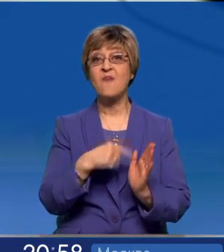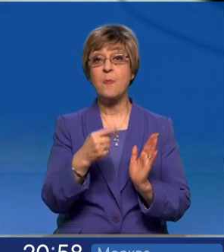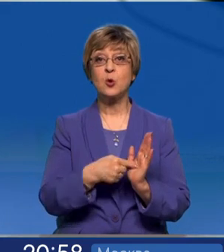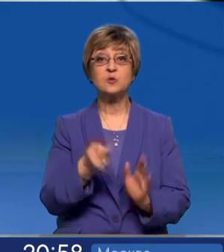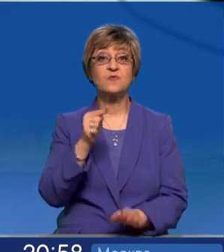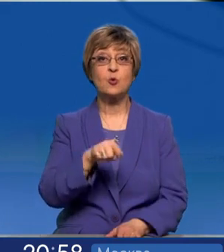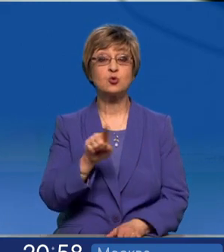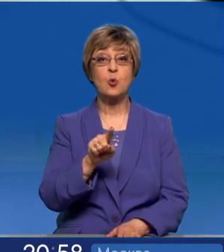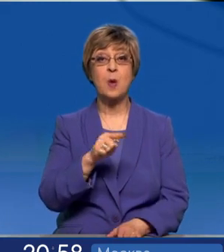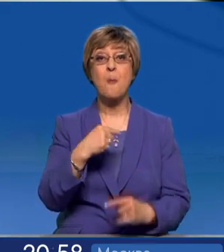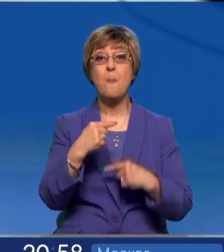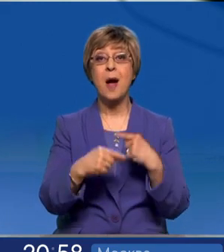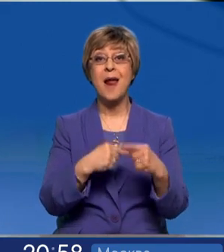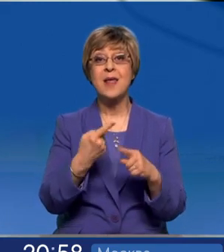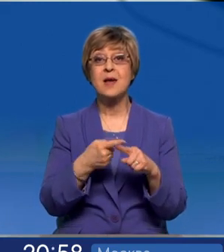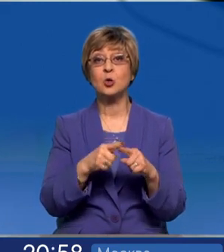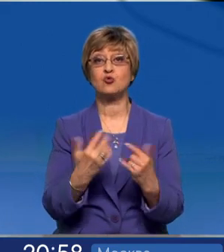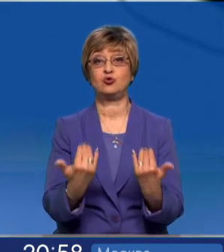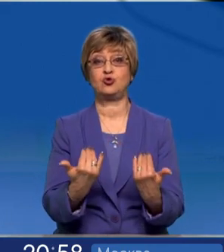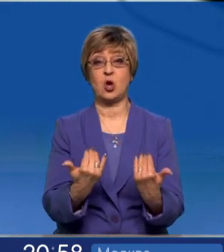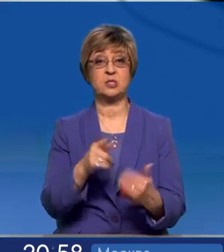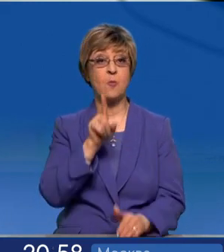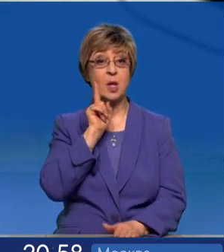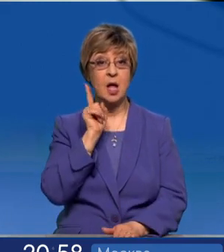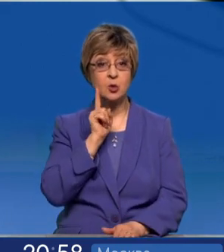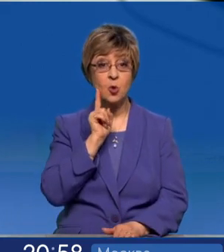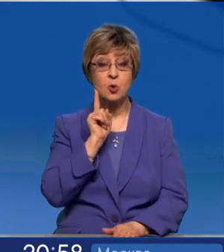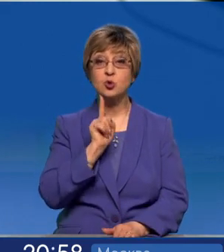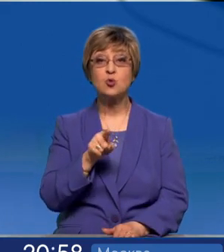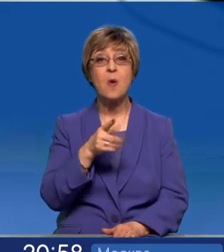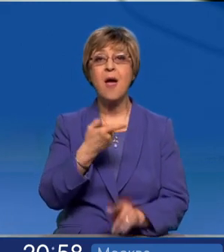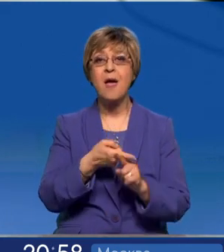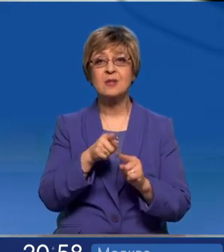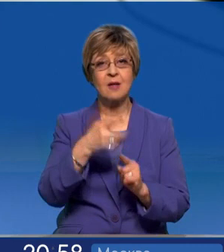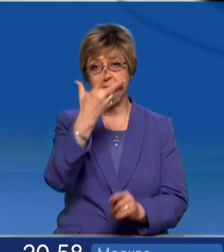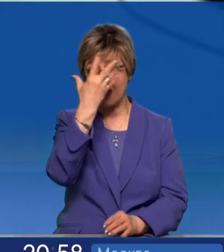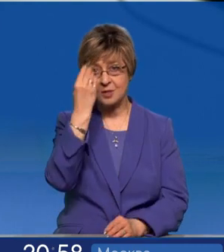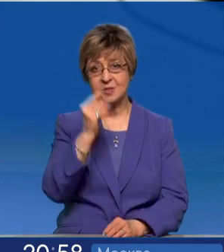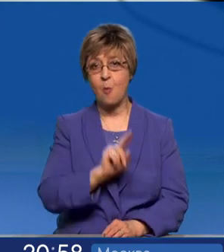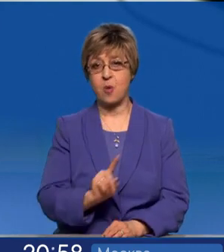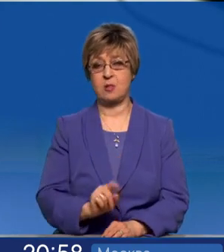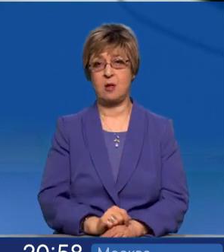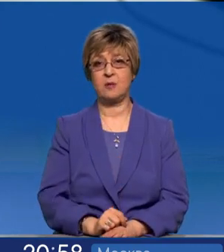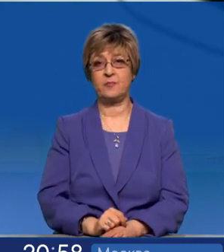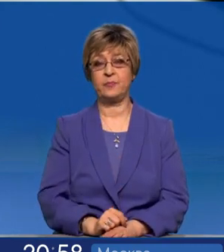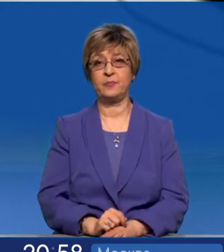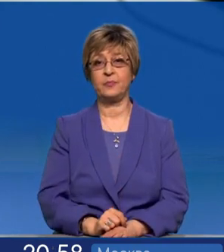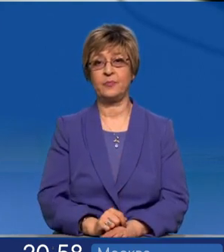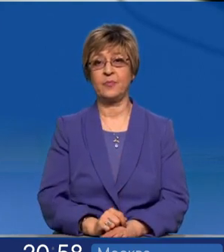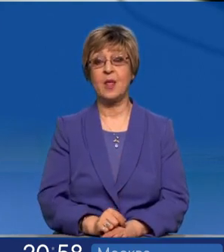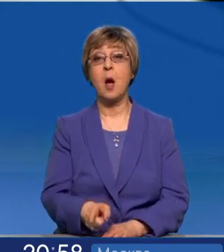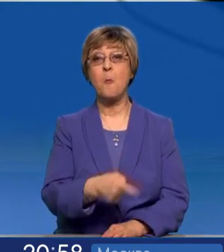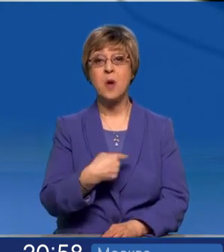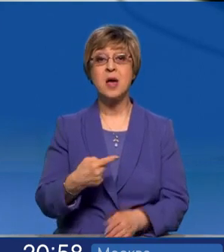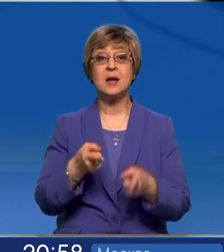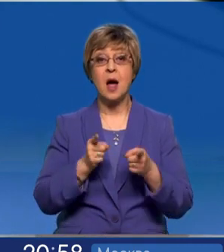вот то поколение, которое сейчас идет, молодое, да, чтобы оно об этом не забыло. Потому что мы реально